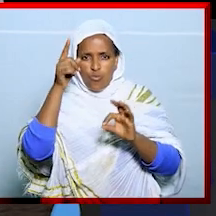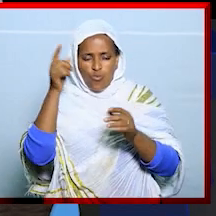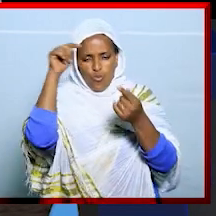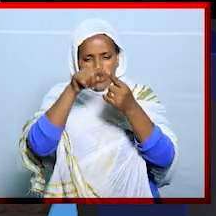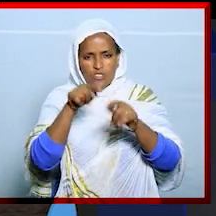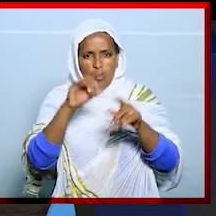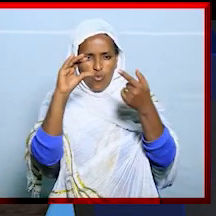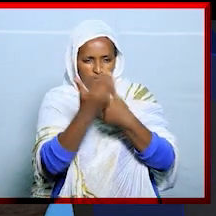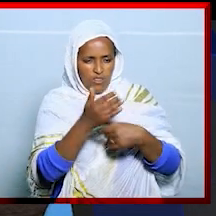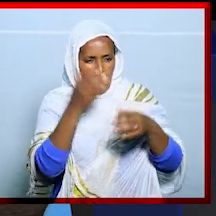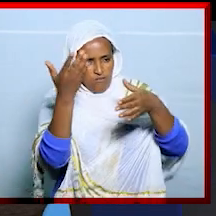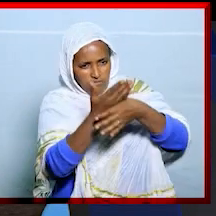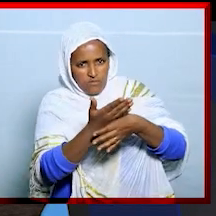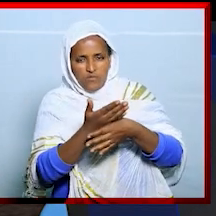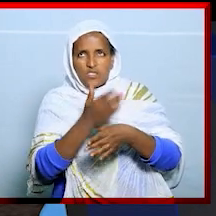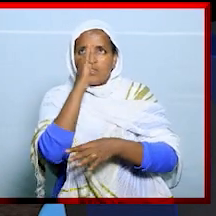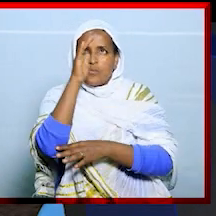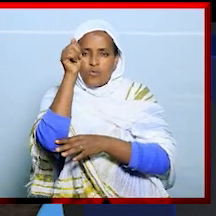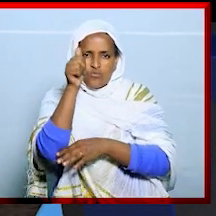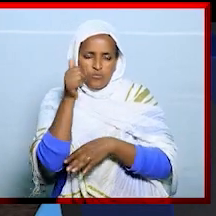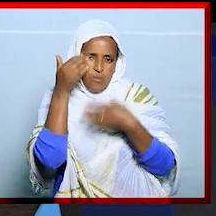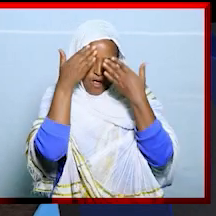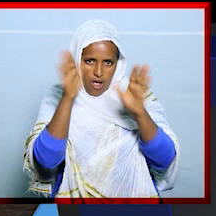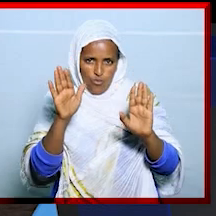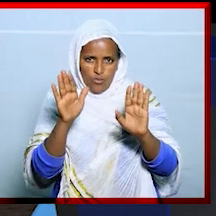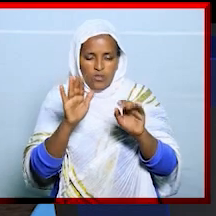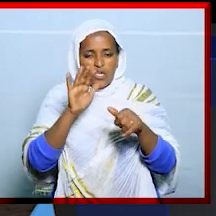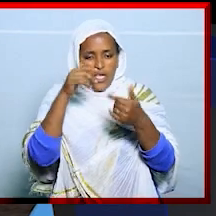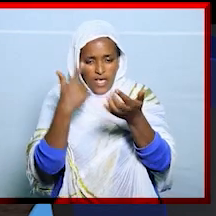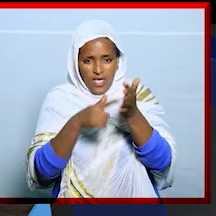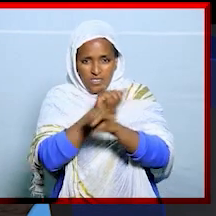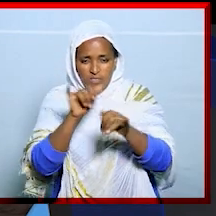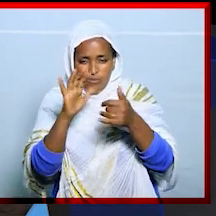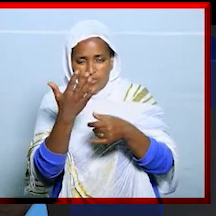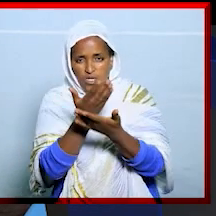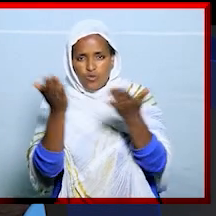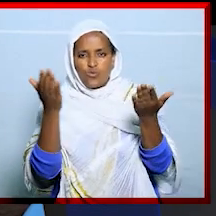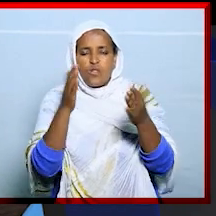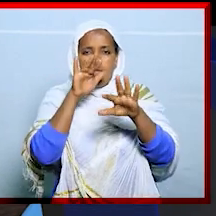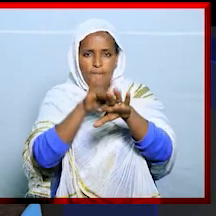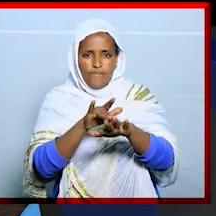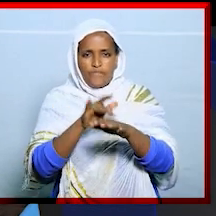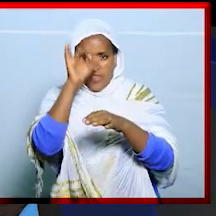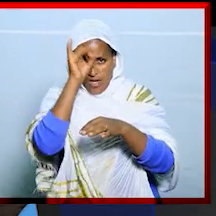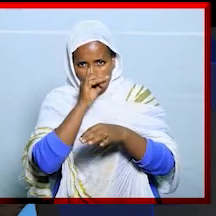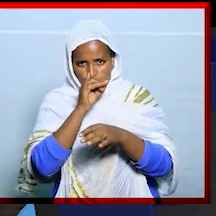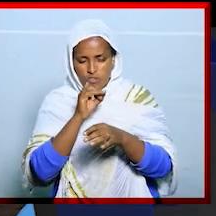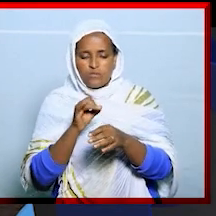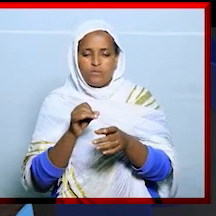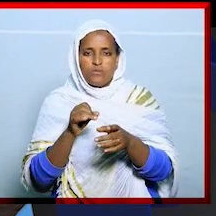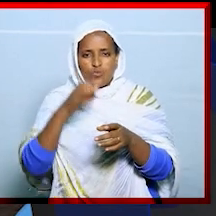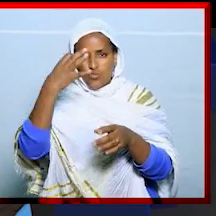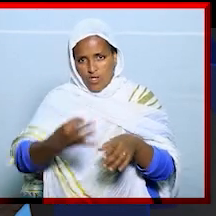ኮከቡን ወደዛ ሁኔታ ገርቶት ይሁን እግዚአብሔር የምናውቀው ነገር የለም። እና ይህንና ይህን በመሳሰሉ ጉዳዮች ላይ